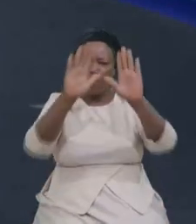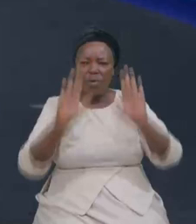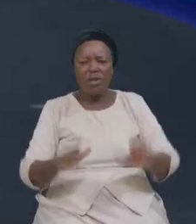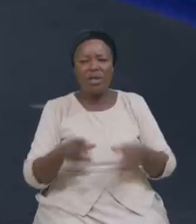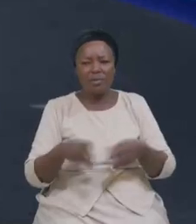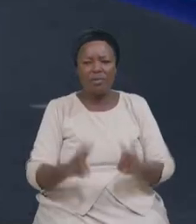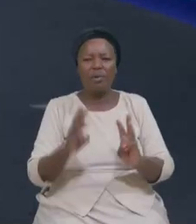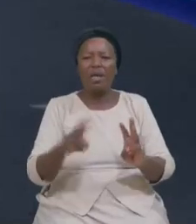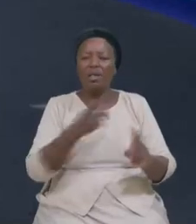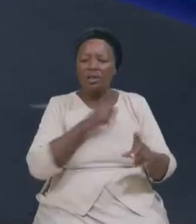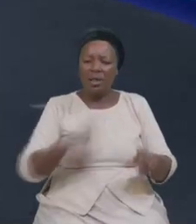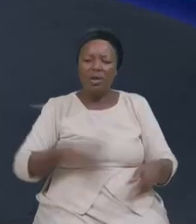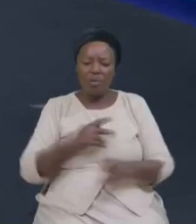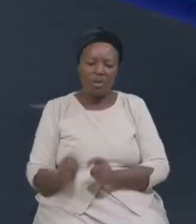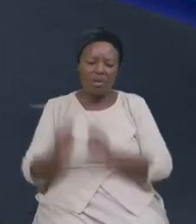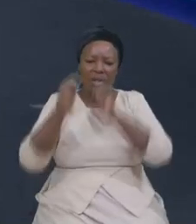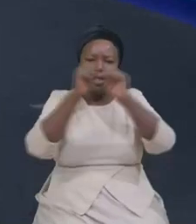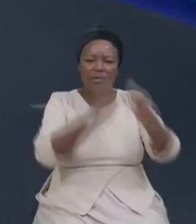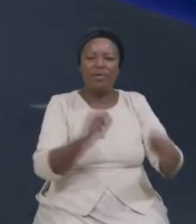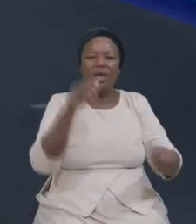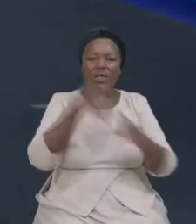C'est transférable.